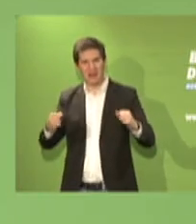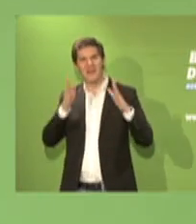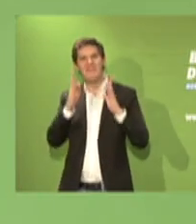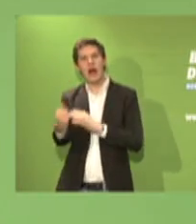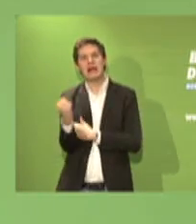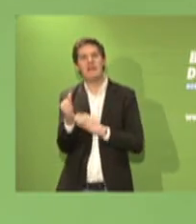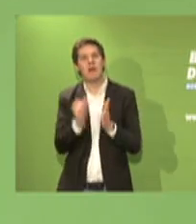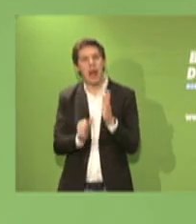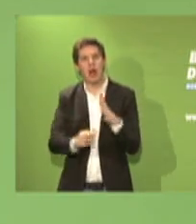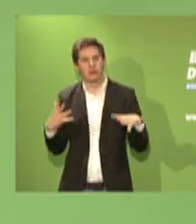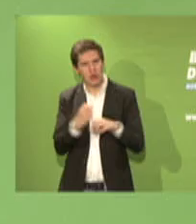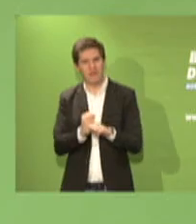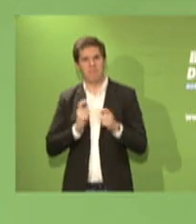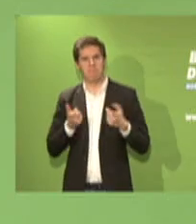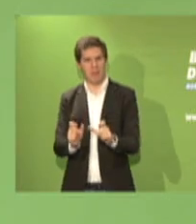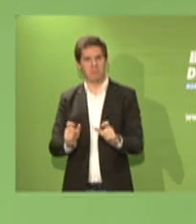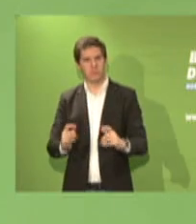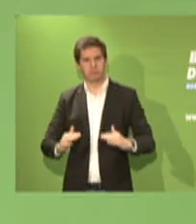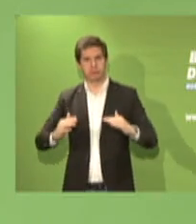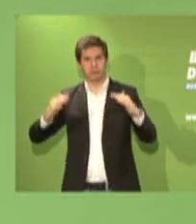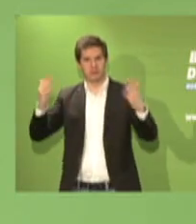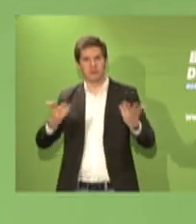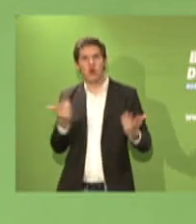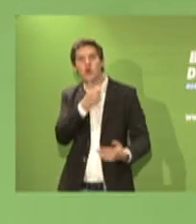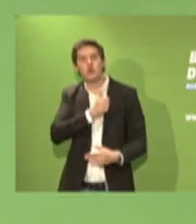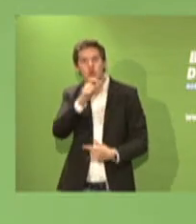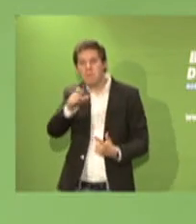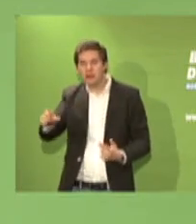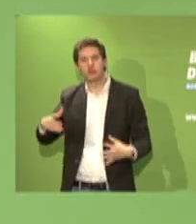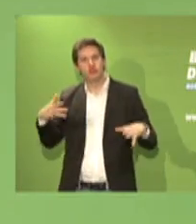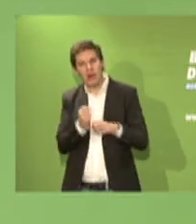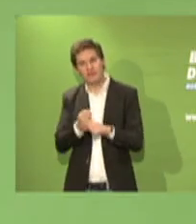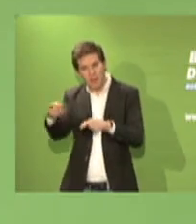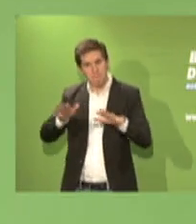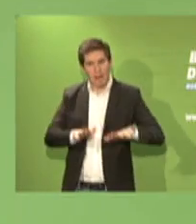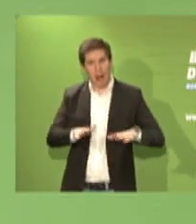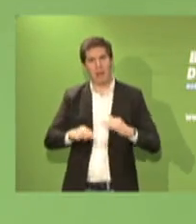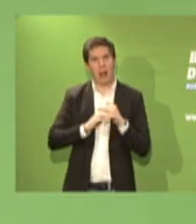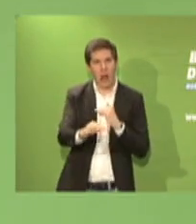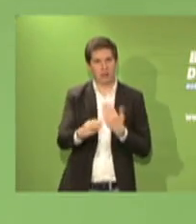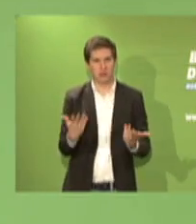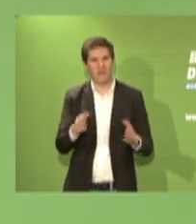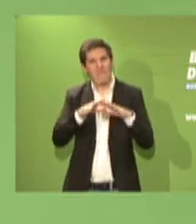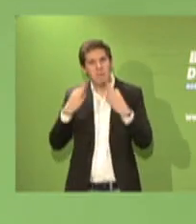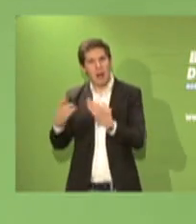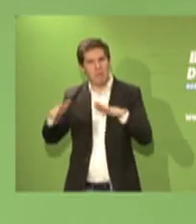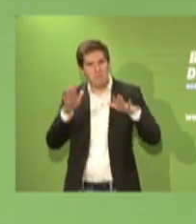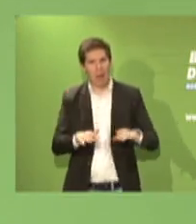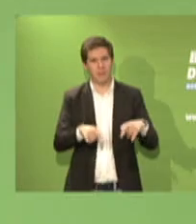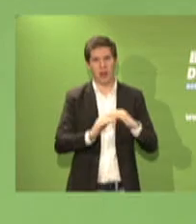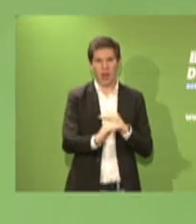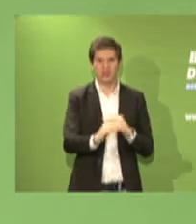zu begegnen, um junge Menschen, um junge Familien zum Bleiben in den ländlichen Räumen zu motivieren. Dafür braucht